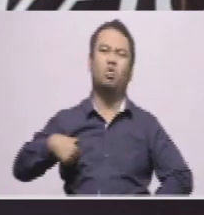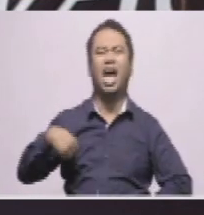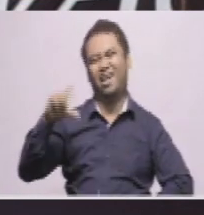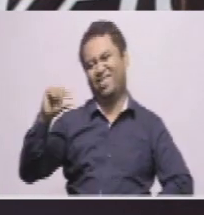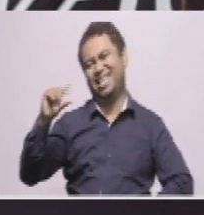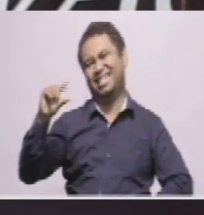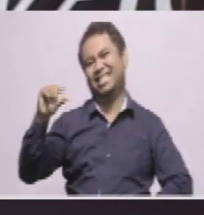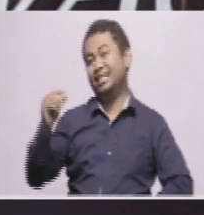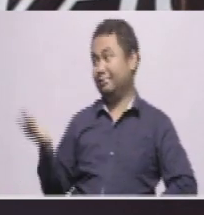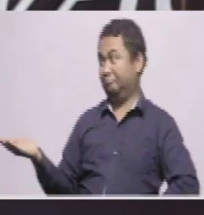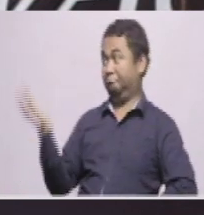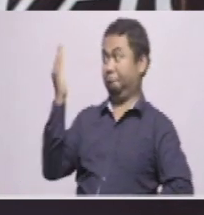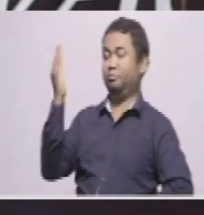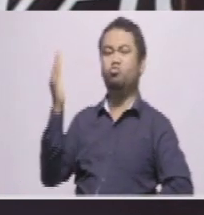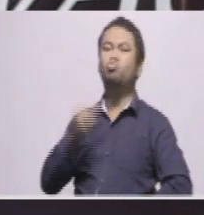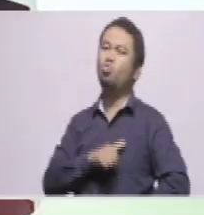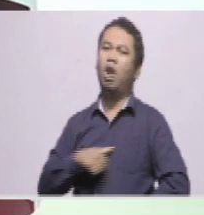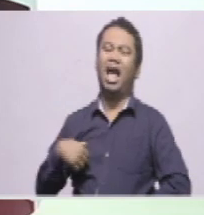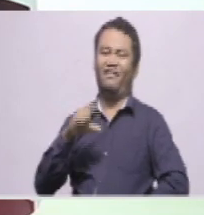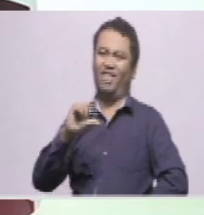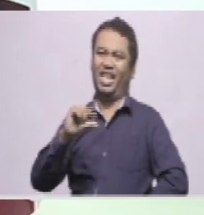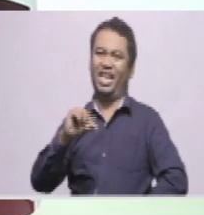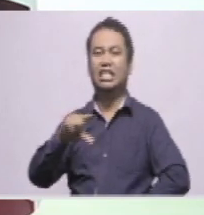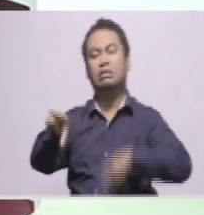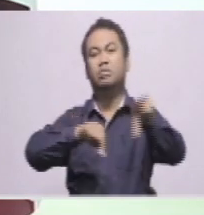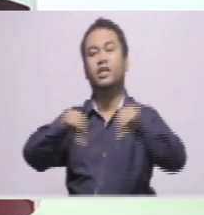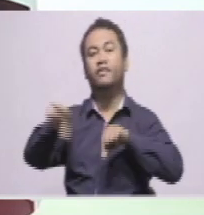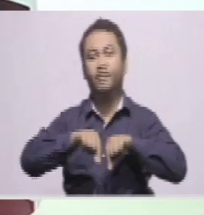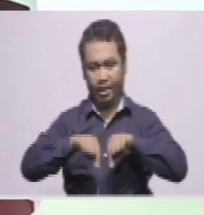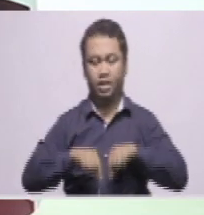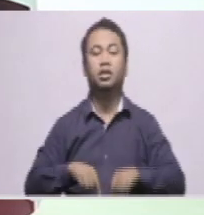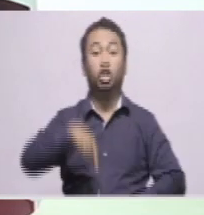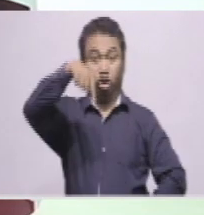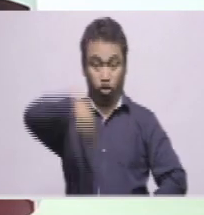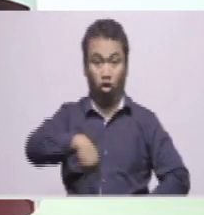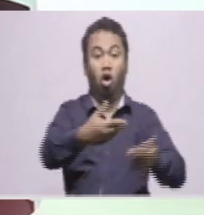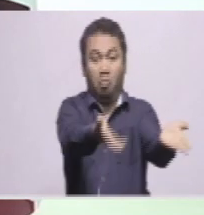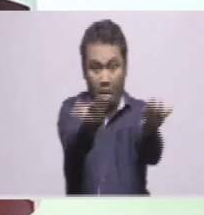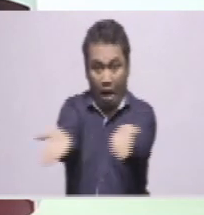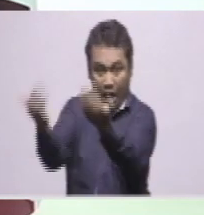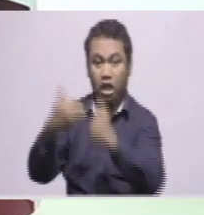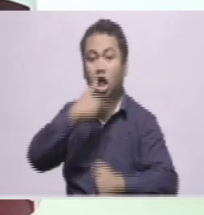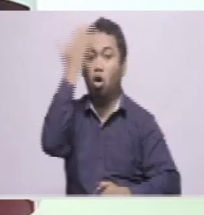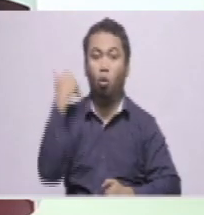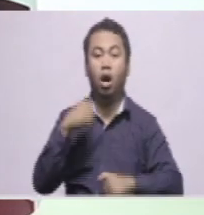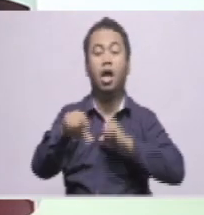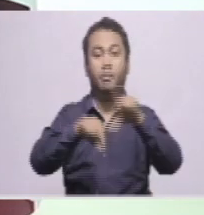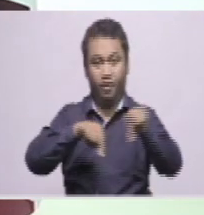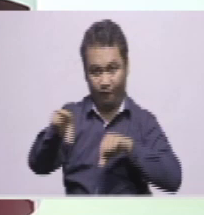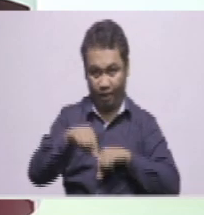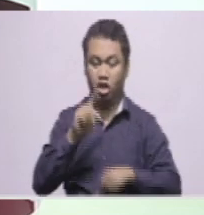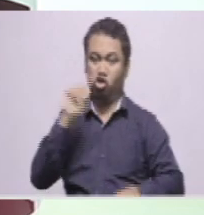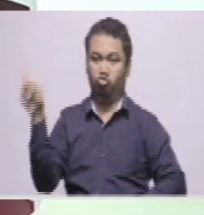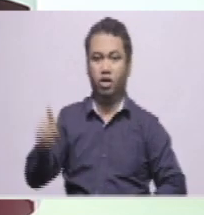chamnizo tapakandru maraina izo na na mafia chan iza ifanitana na ni ulpirene na ifidi zae ni flu anjanirina